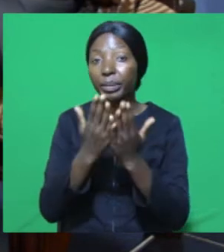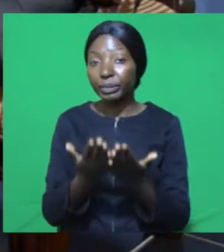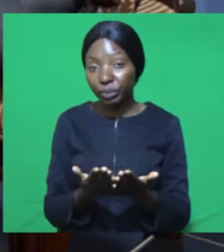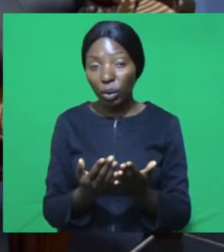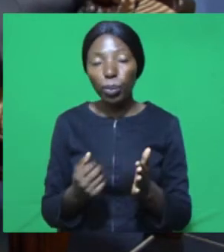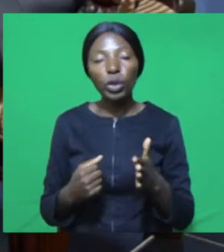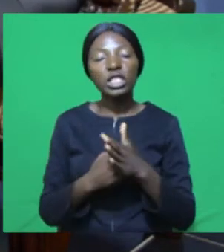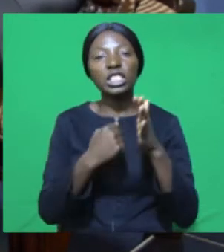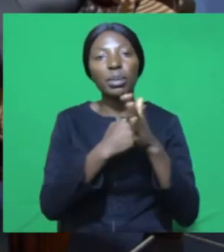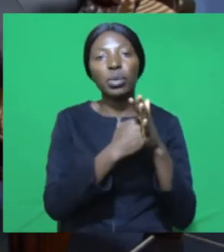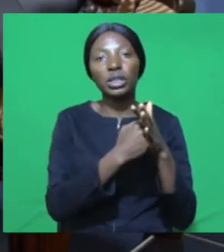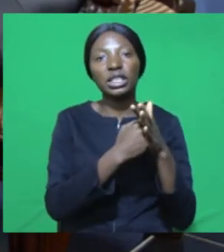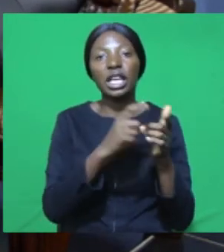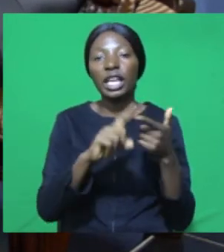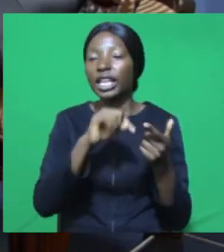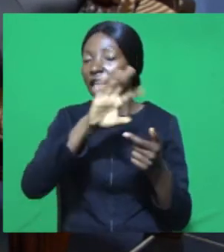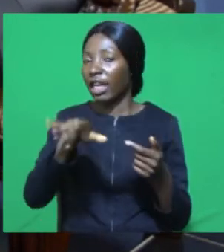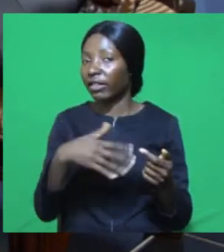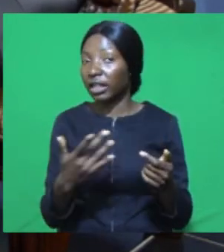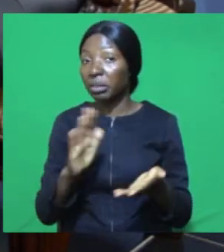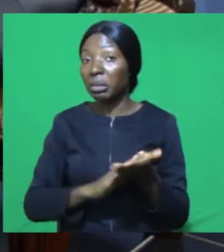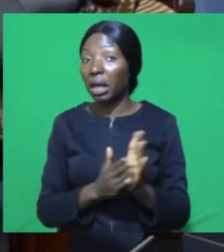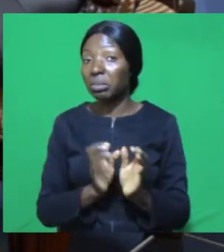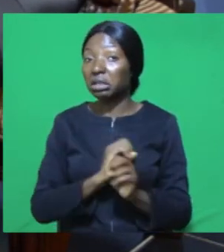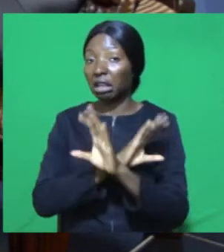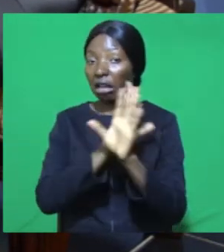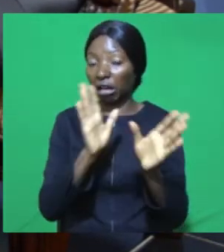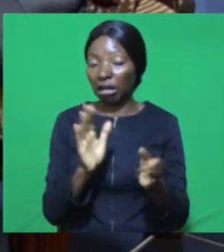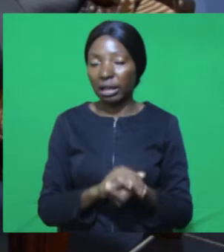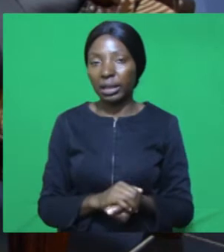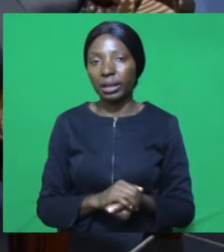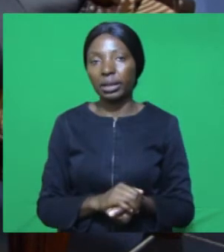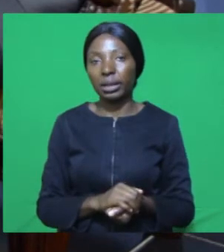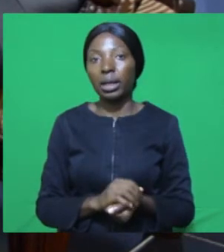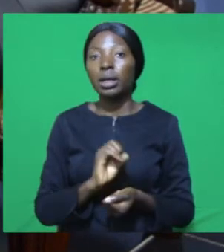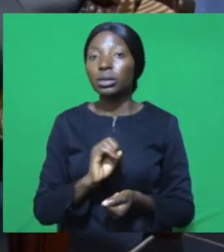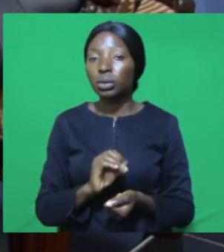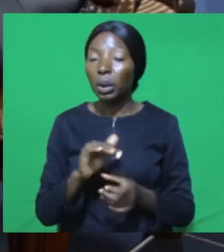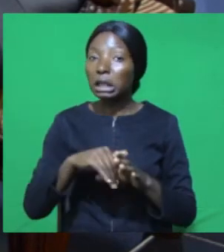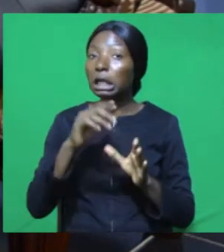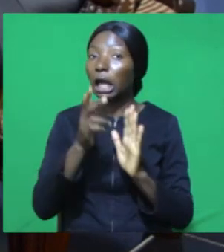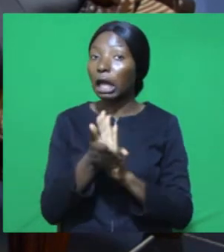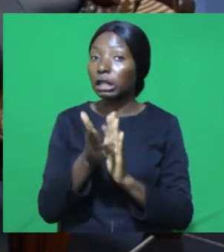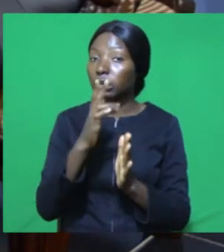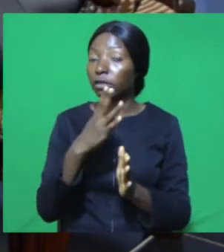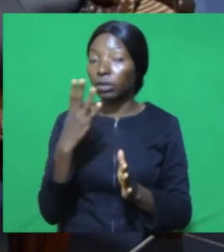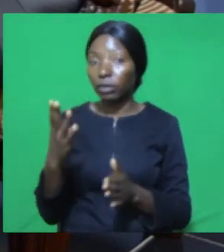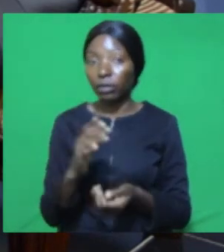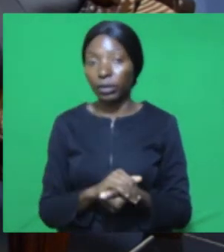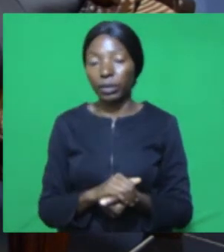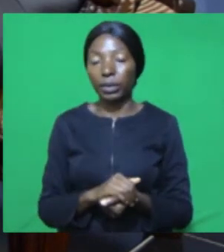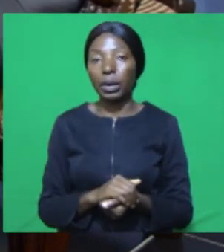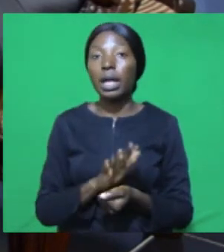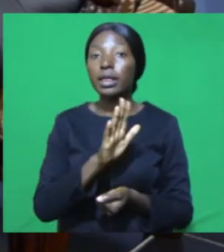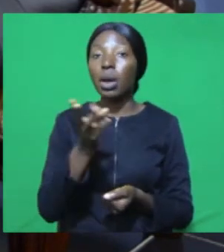kutsigirana tsigirana nyaya yechijeka exactly saka pane nyaya chaipo chaipo ndepekuti muna 1844